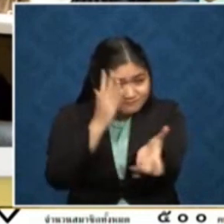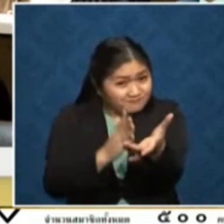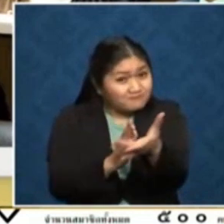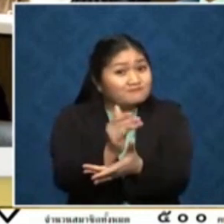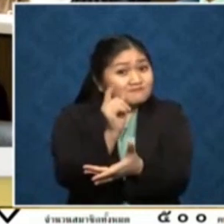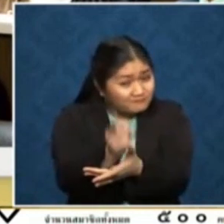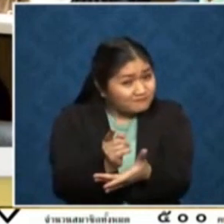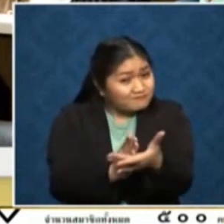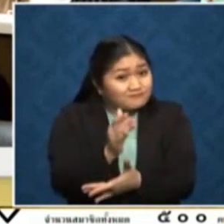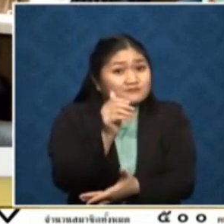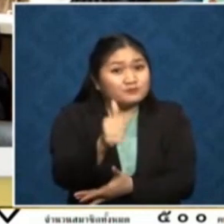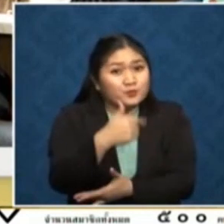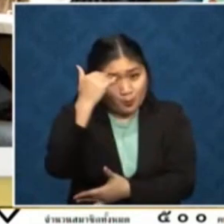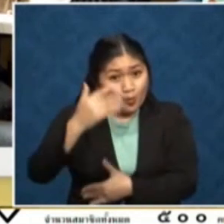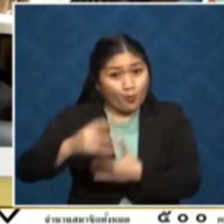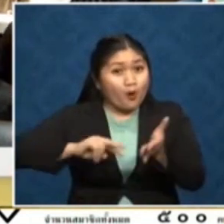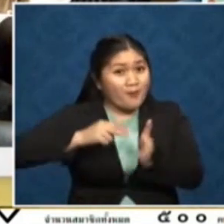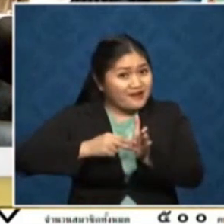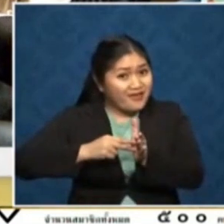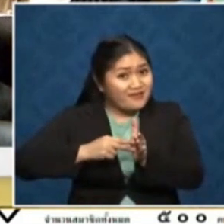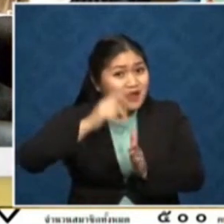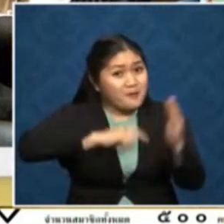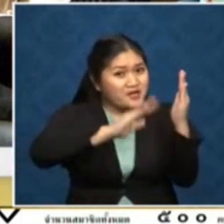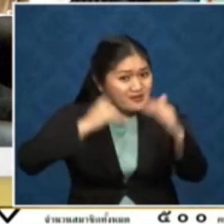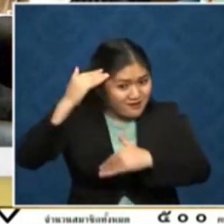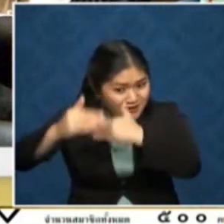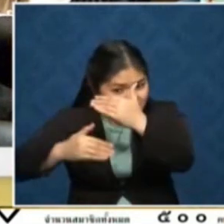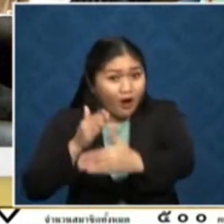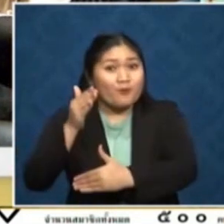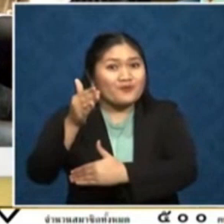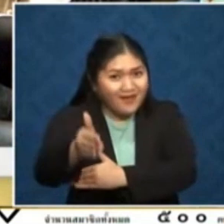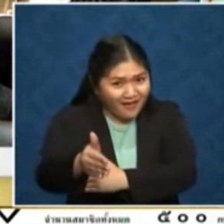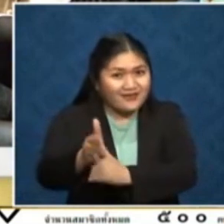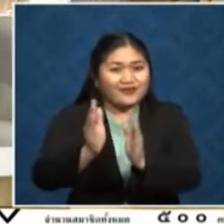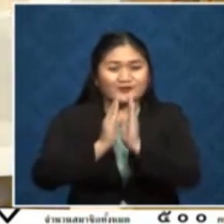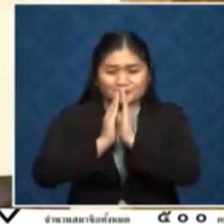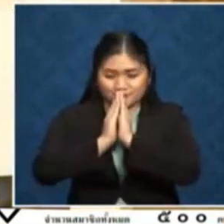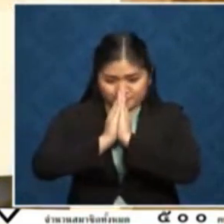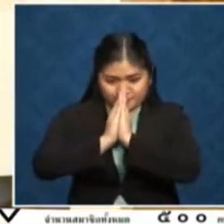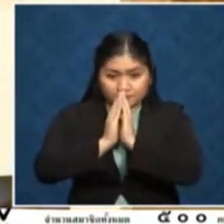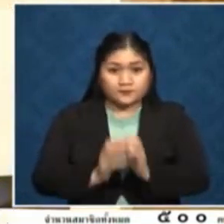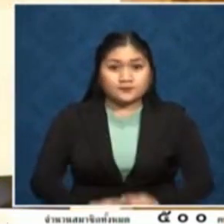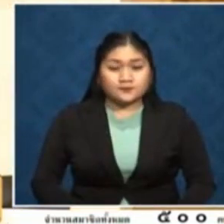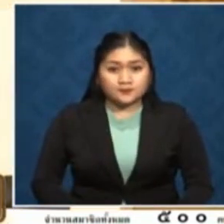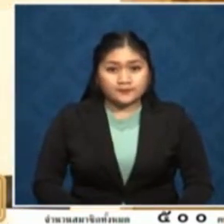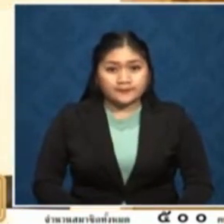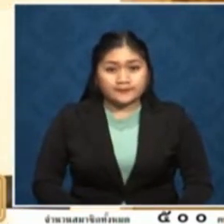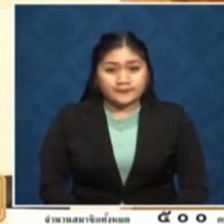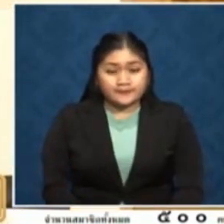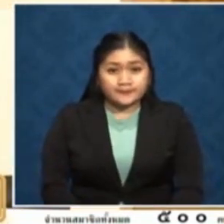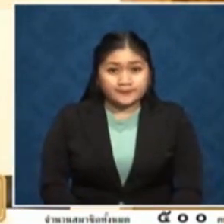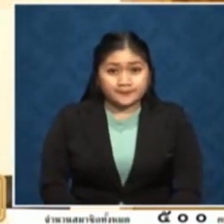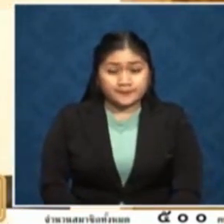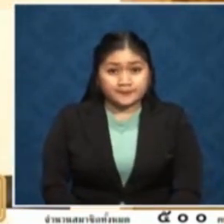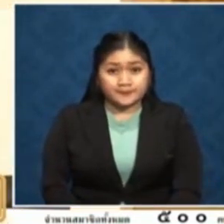ครับผมเชื่อว่าพรบ.คำนำหน้านี้ต้องผ่านให้ได้ครับเพราะว่ามันเป็นหมุดหมายสำคัญในการแสดงว่าประเทศไทยเราเ